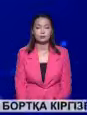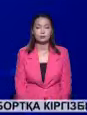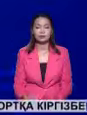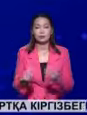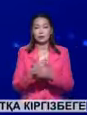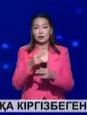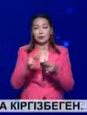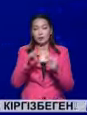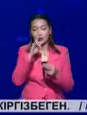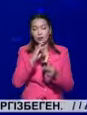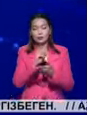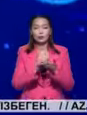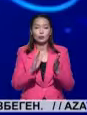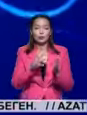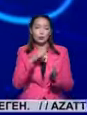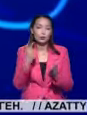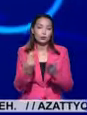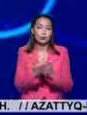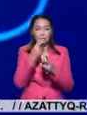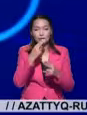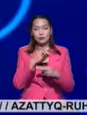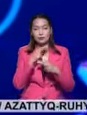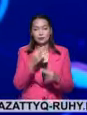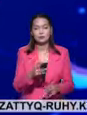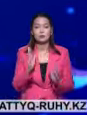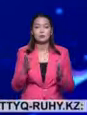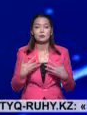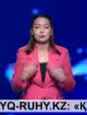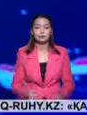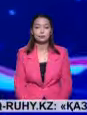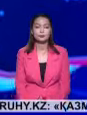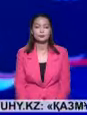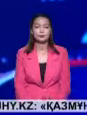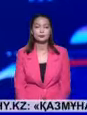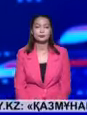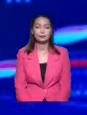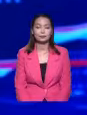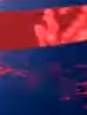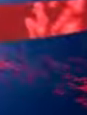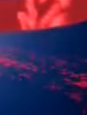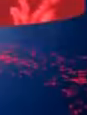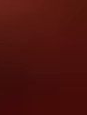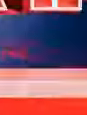Менде бүгінге осы, әрі қарай Астана Таймс орыс тілінде жалғасады. Келесі кездескенше аман сау болыңыздар.